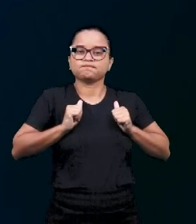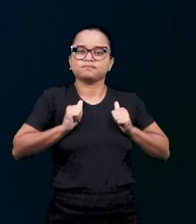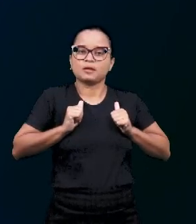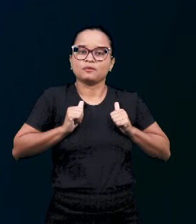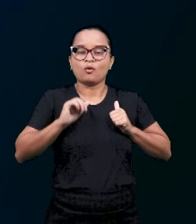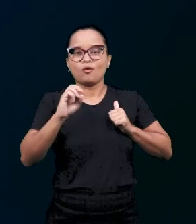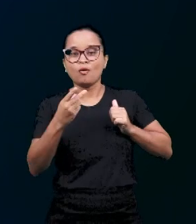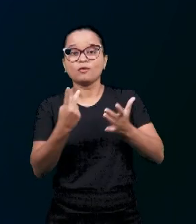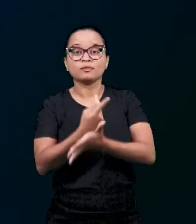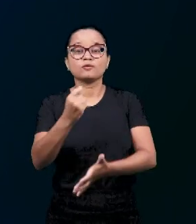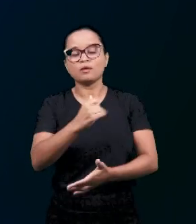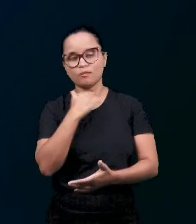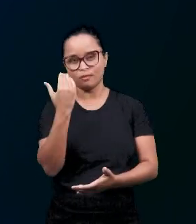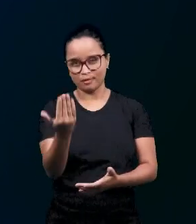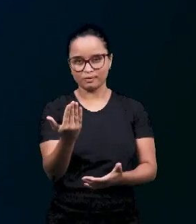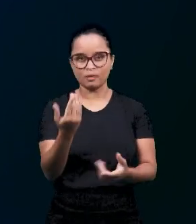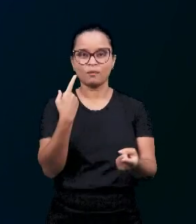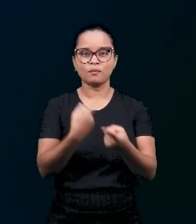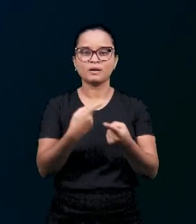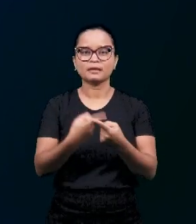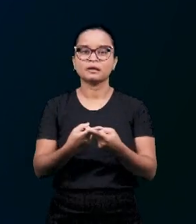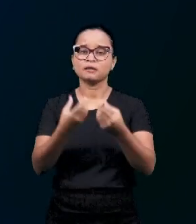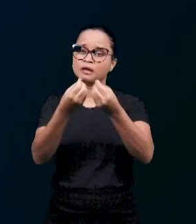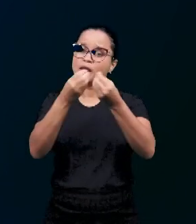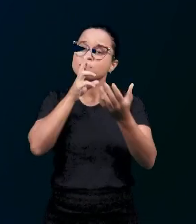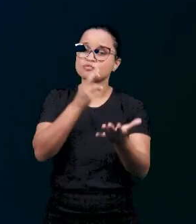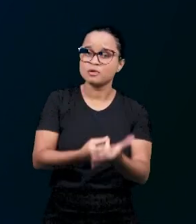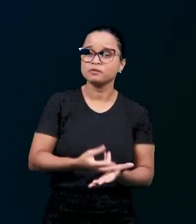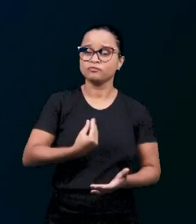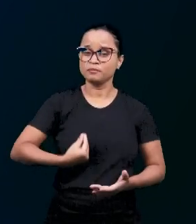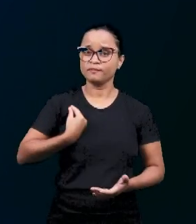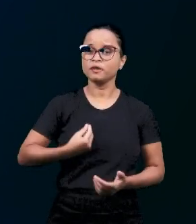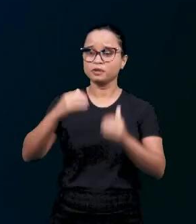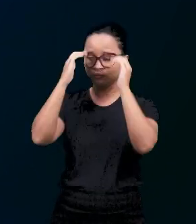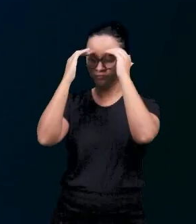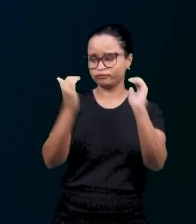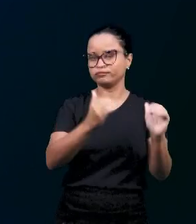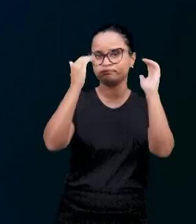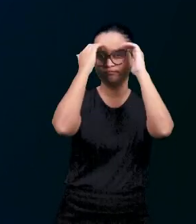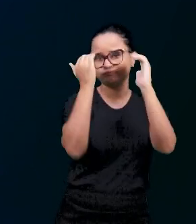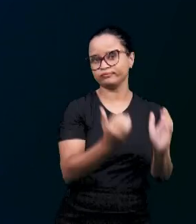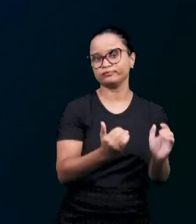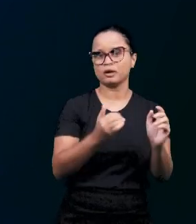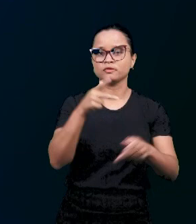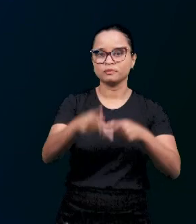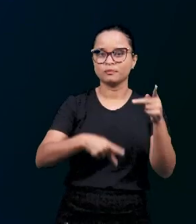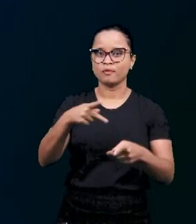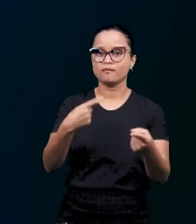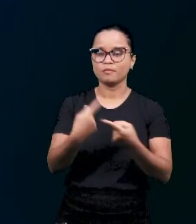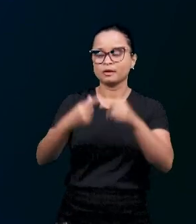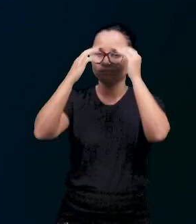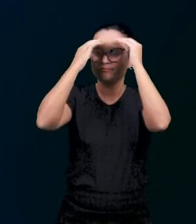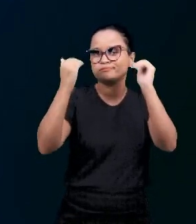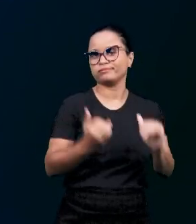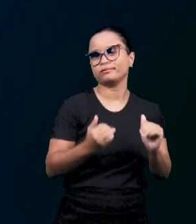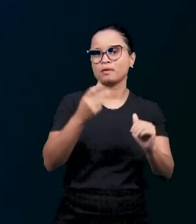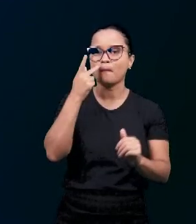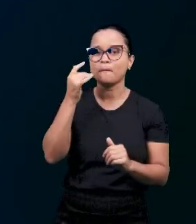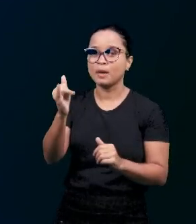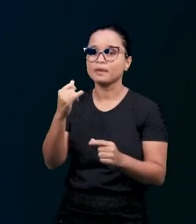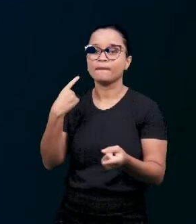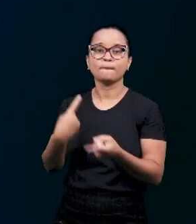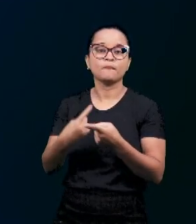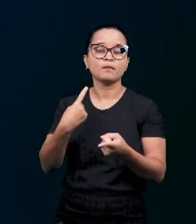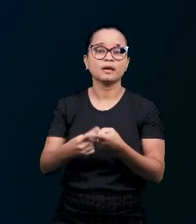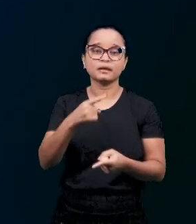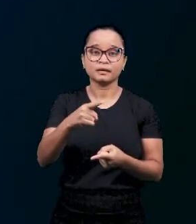mort. Et cela était une conséquence d'une vie de désobéissance de ce peuple, qui a laissé d'obéir les commandements